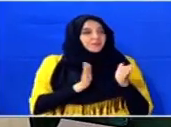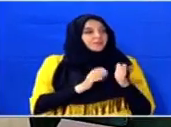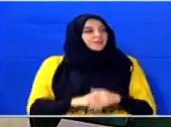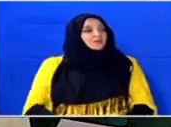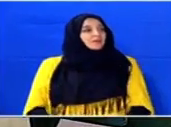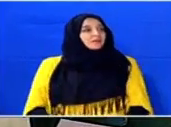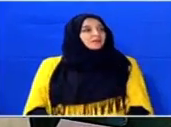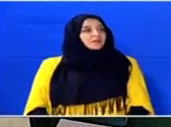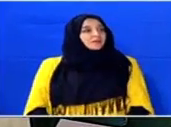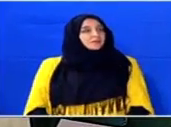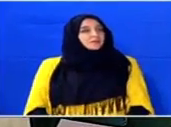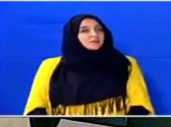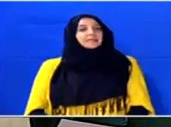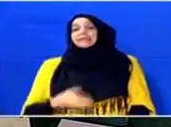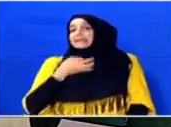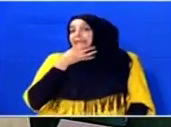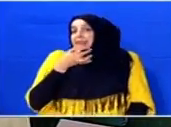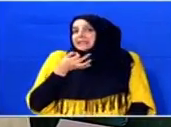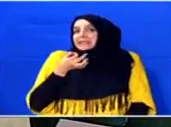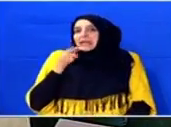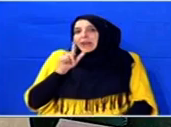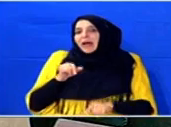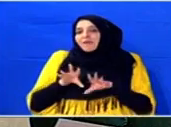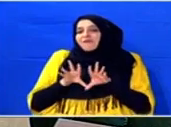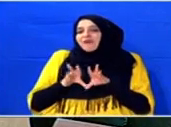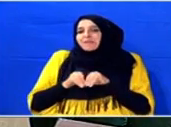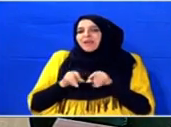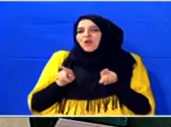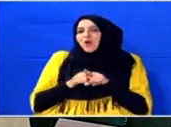هناك عائلات استقالت